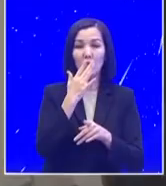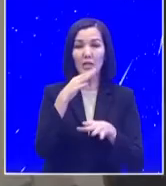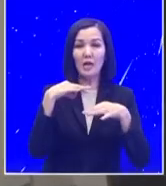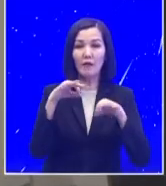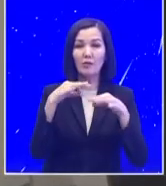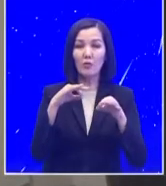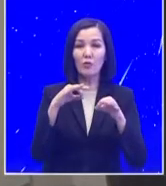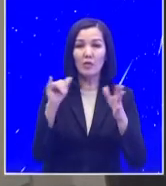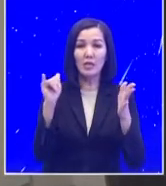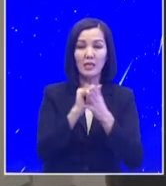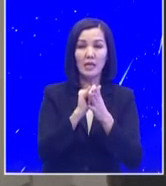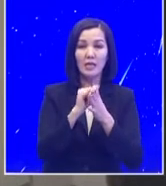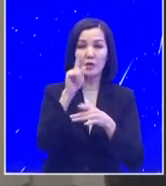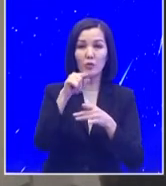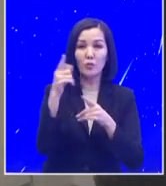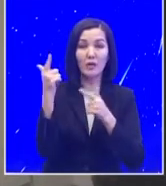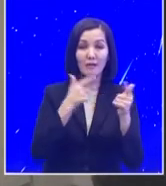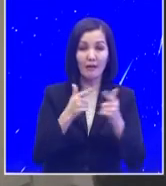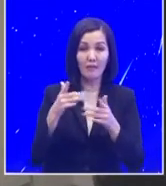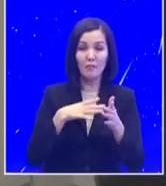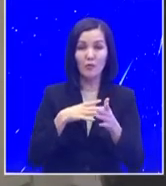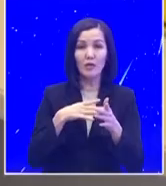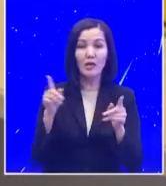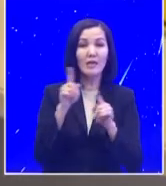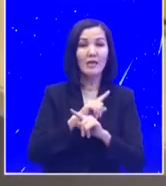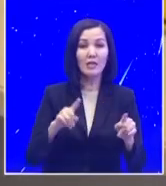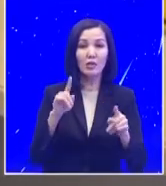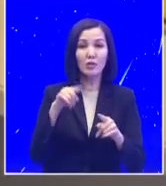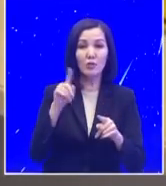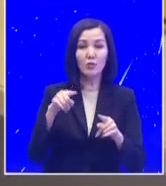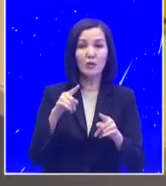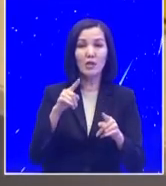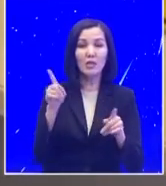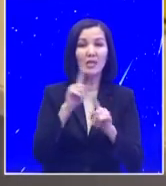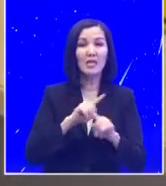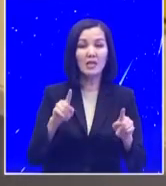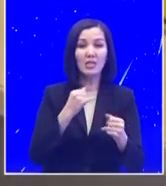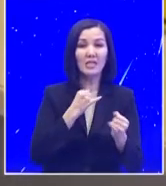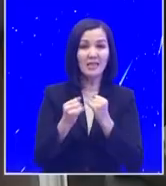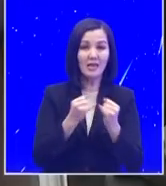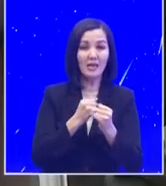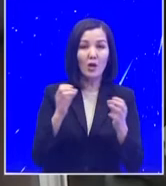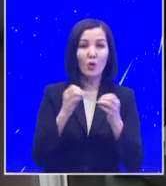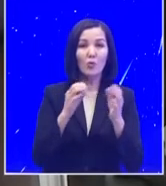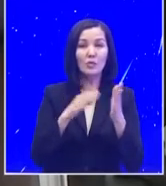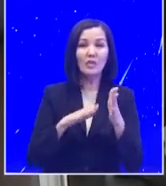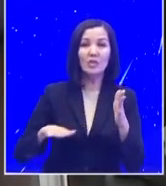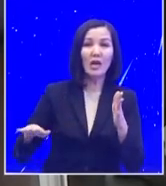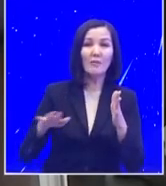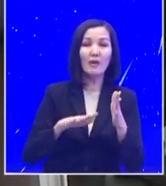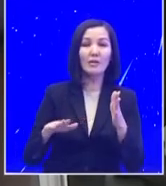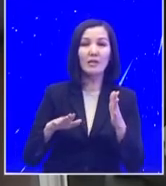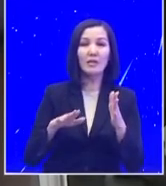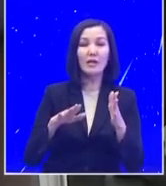автокөліктерге тағылатын нөмірлері дайын болды. Ерекше нөмірлер, ерекше түсті, сары және 18-ші аймақ деген